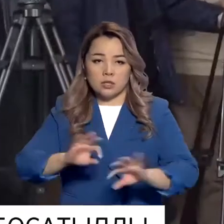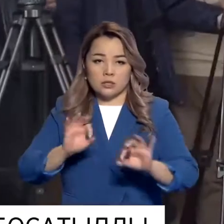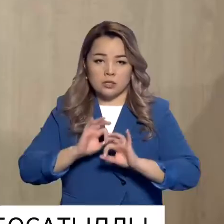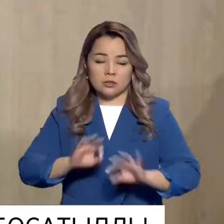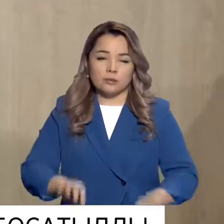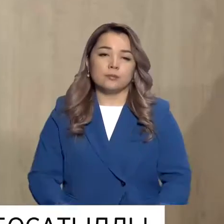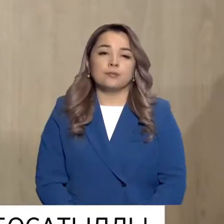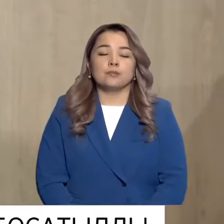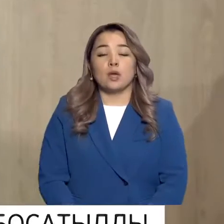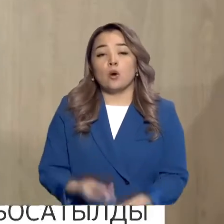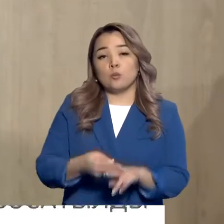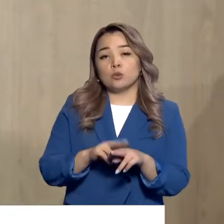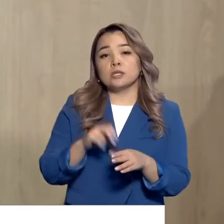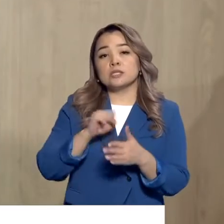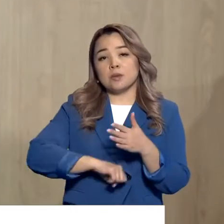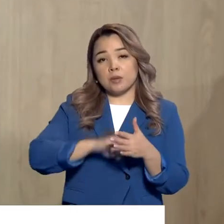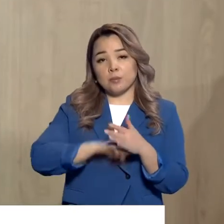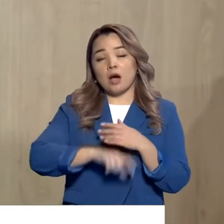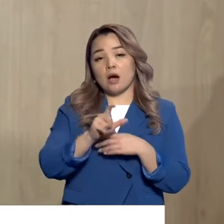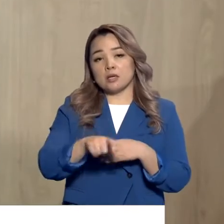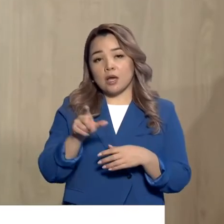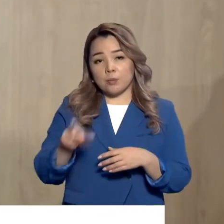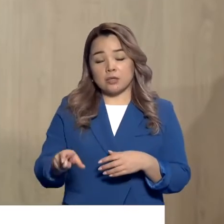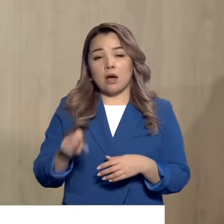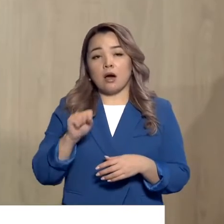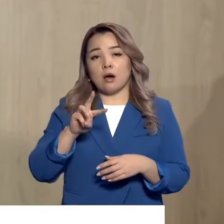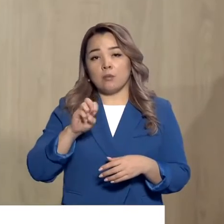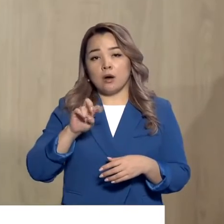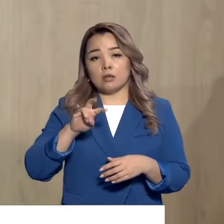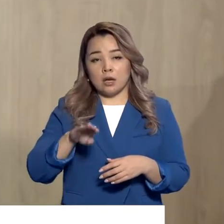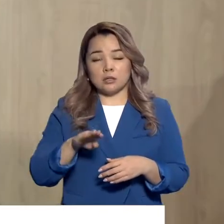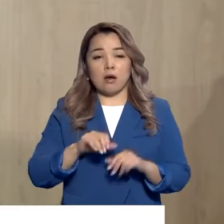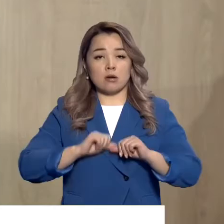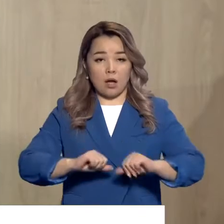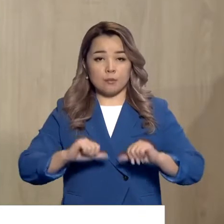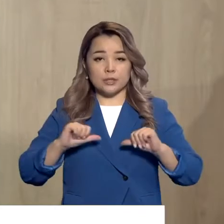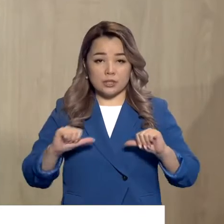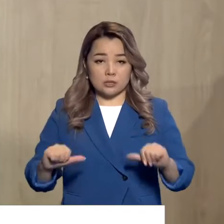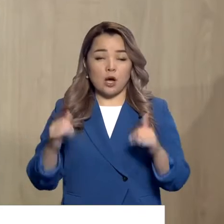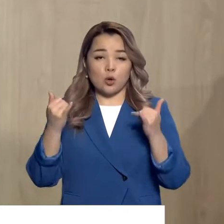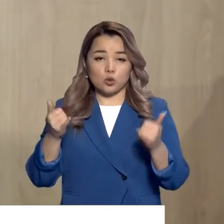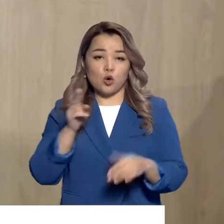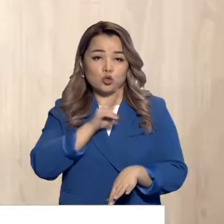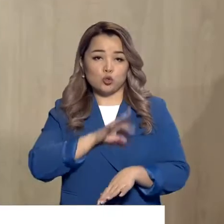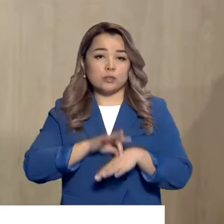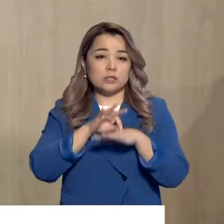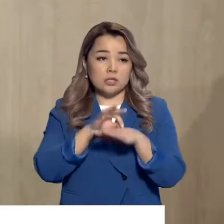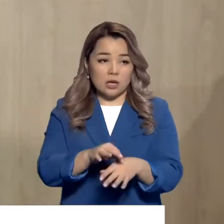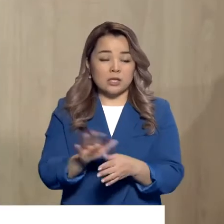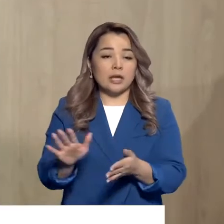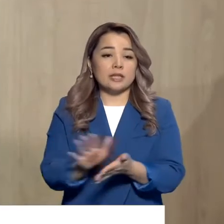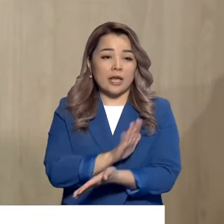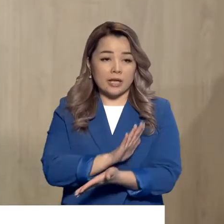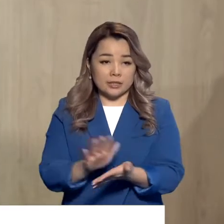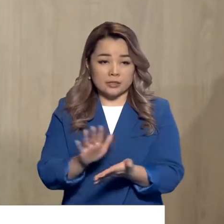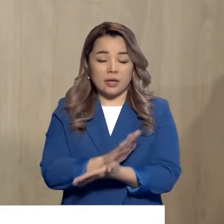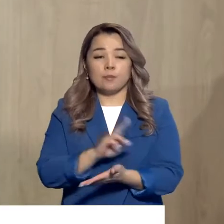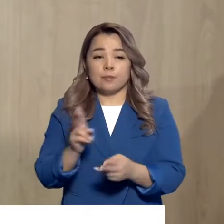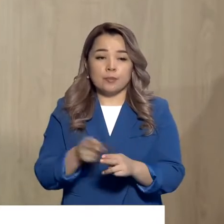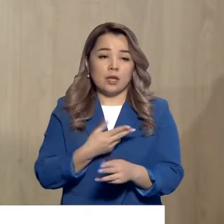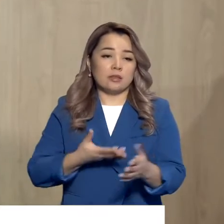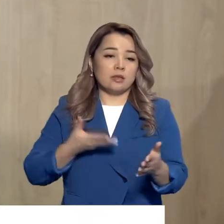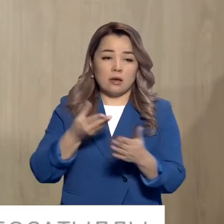Сол себепті азаматтарға аманат комиссиясының жұмысы тегін,